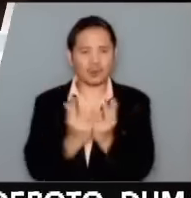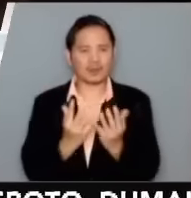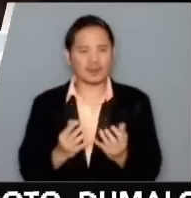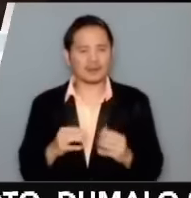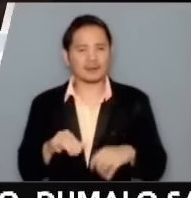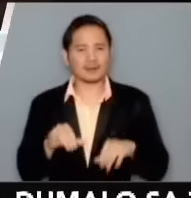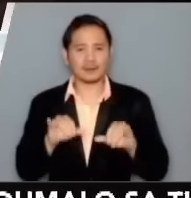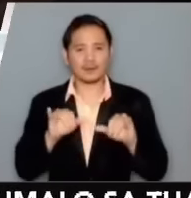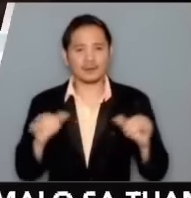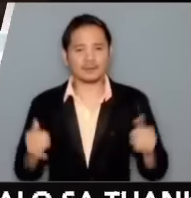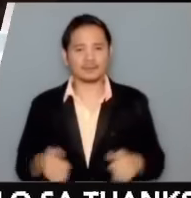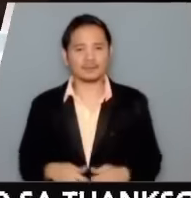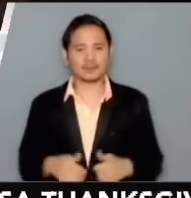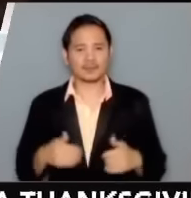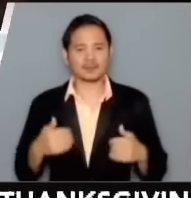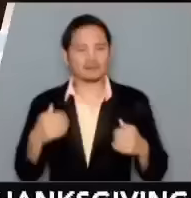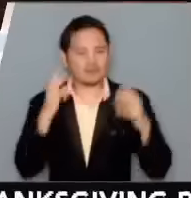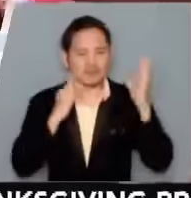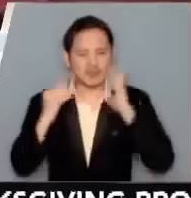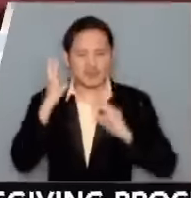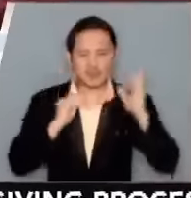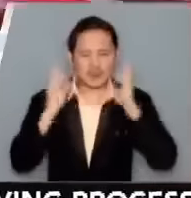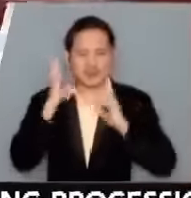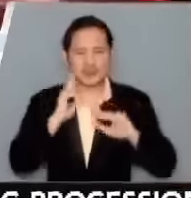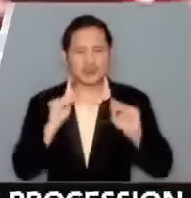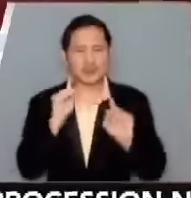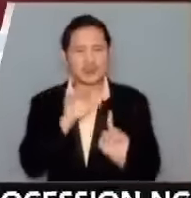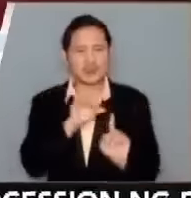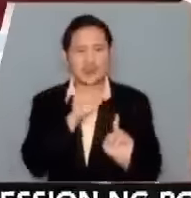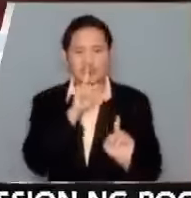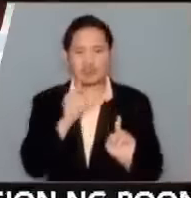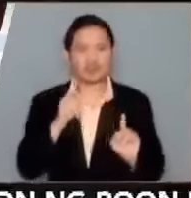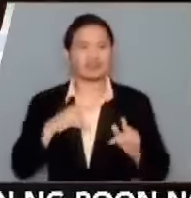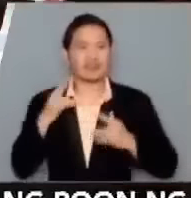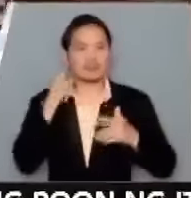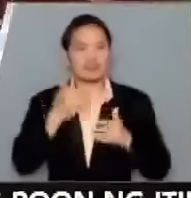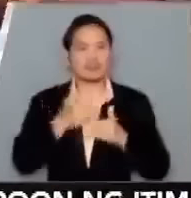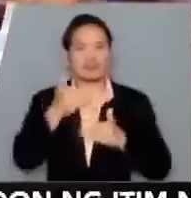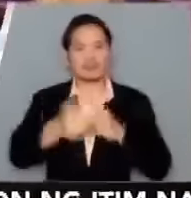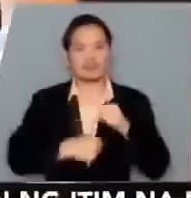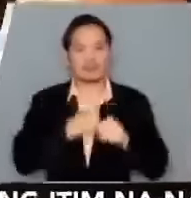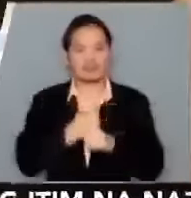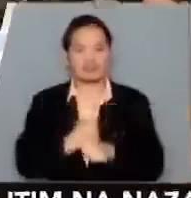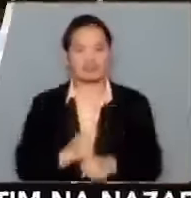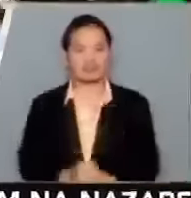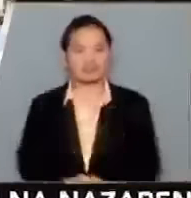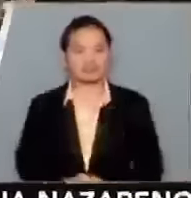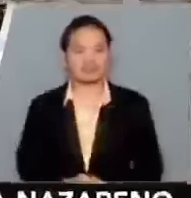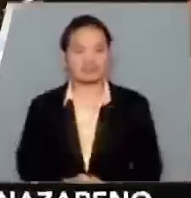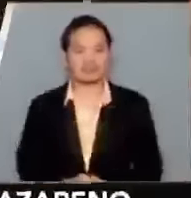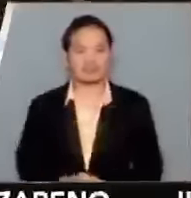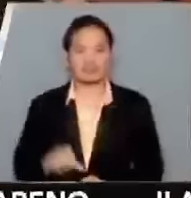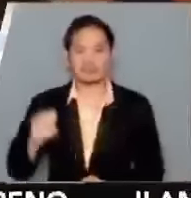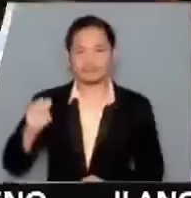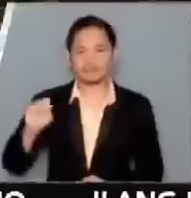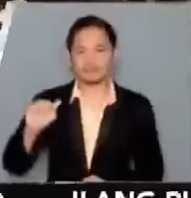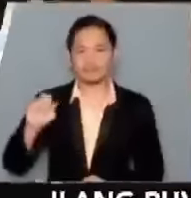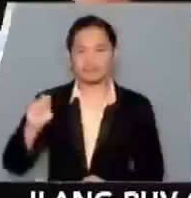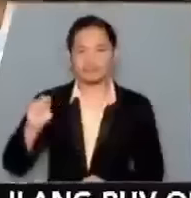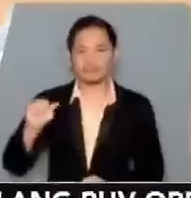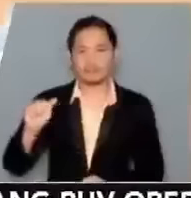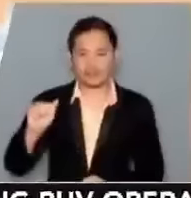experience. Excited na ako kaagad for next year. Si Sanya, talagang na-miss daw makasama sa New Year sa lubong ang mga Kapuso